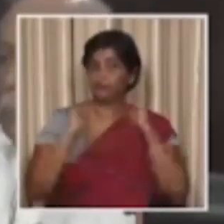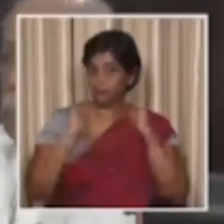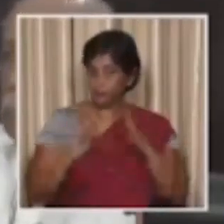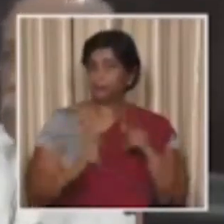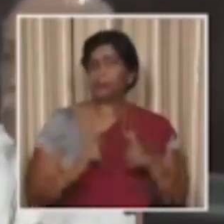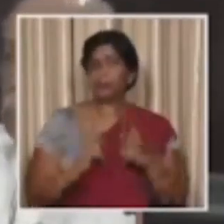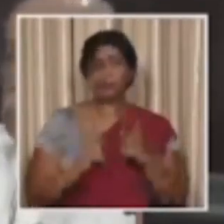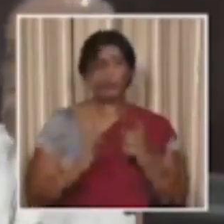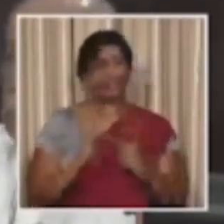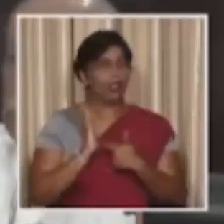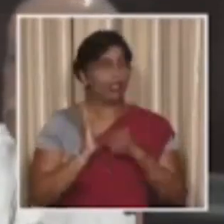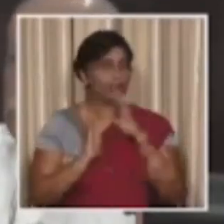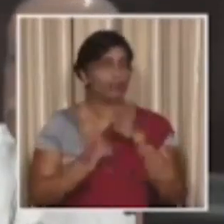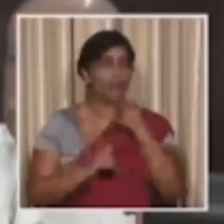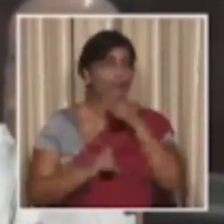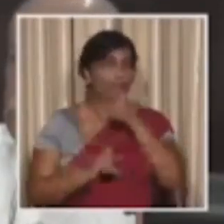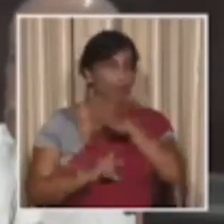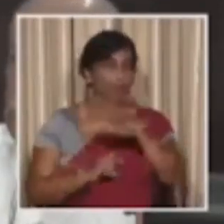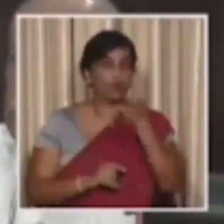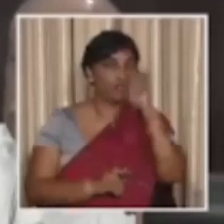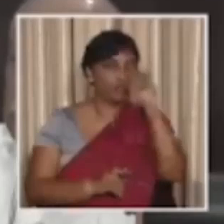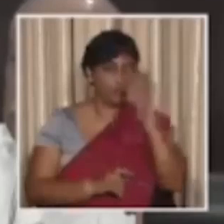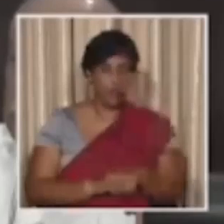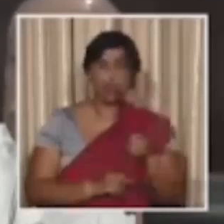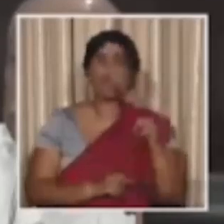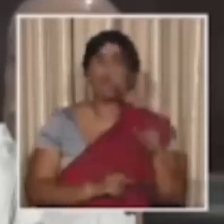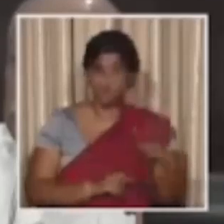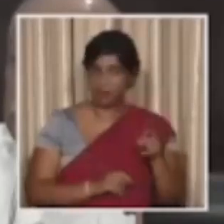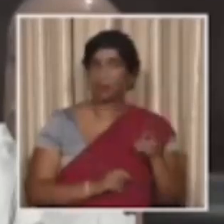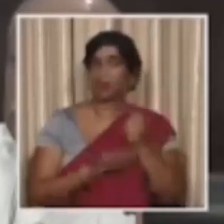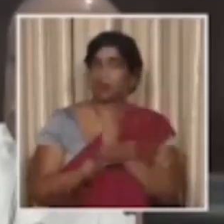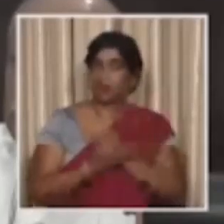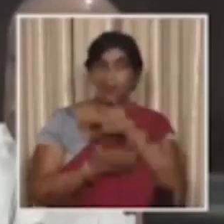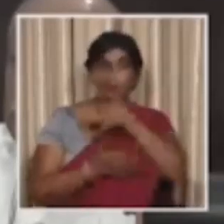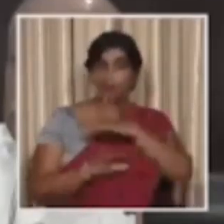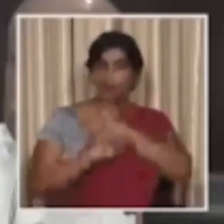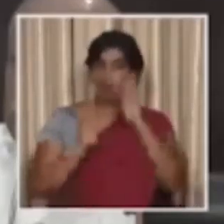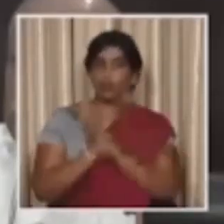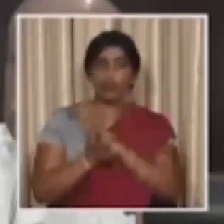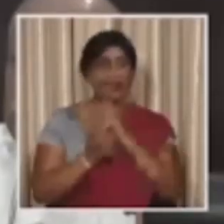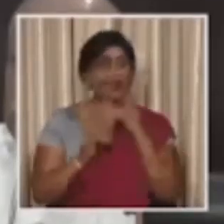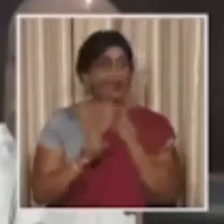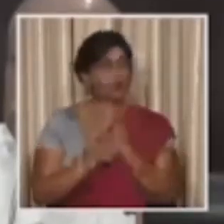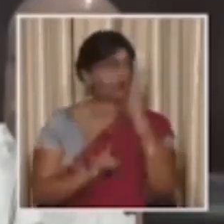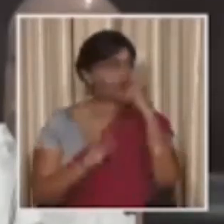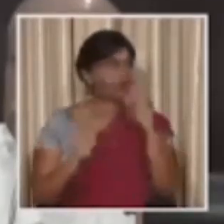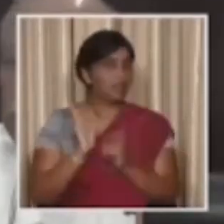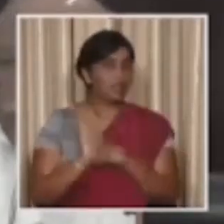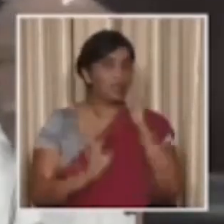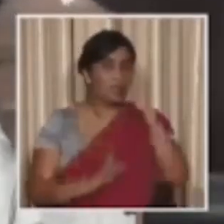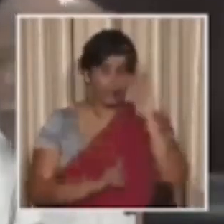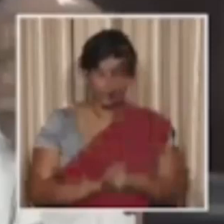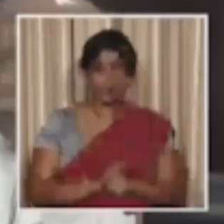ස්ථීර තාවකාලික ජලාශ 12,000ක් පමණ තියෙනවා මුළු ජලාශ ප්‍රමාණය හෙක්ටයාර